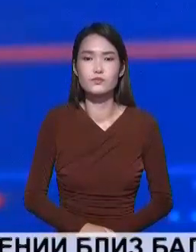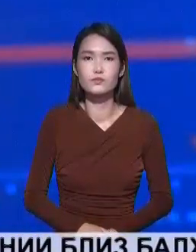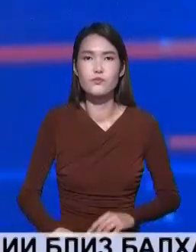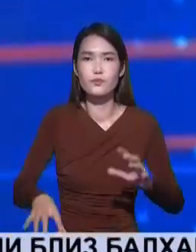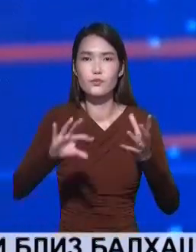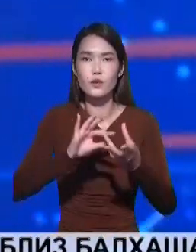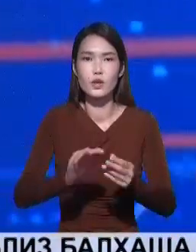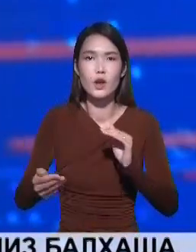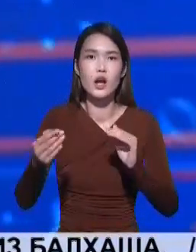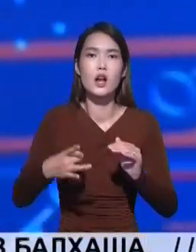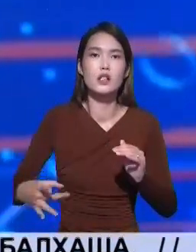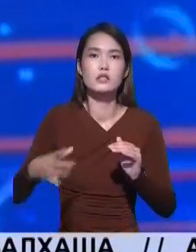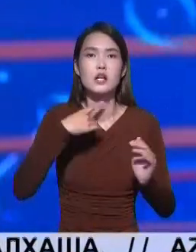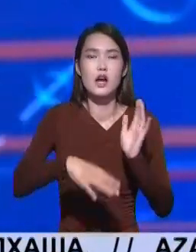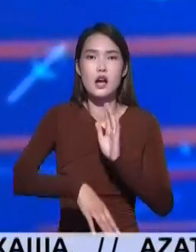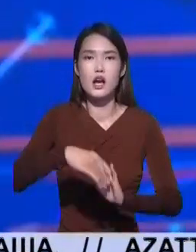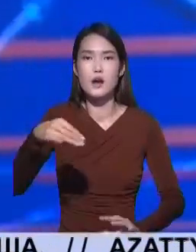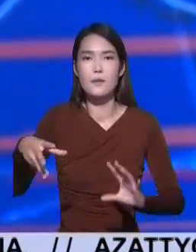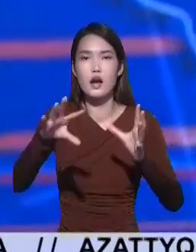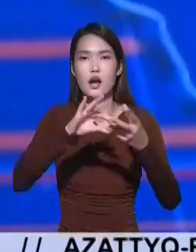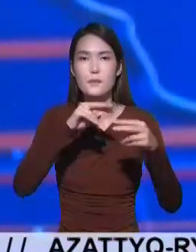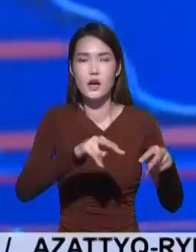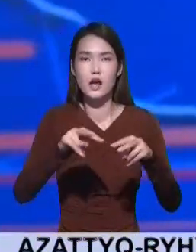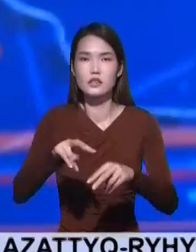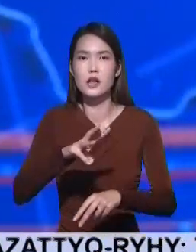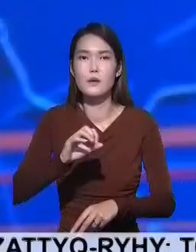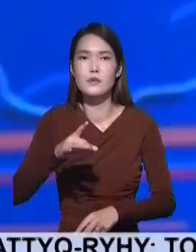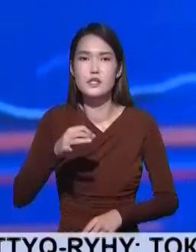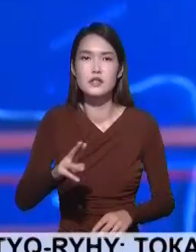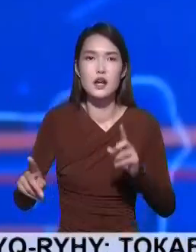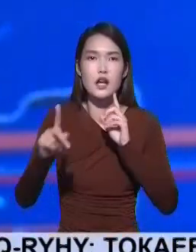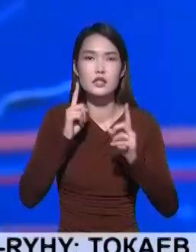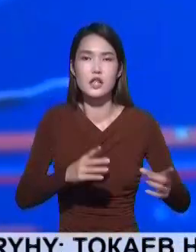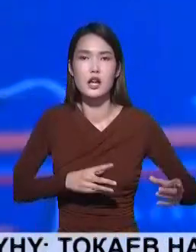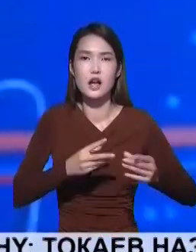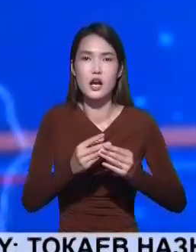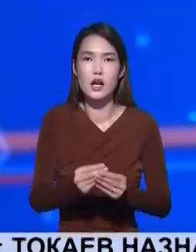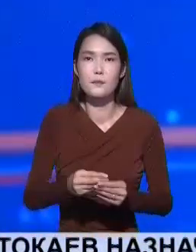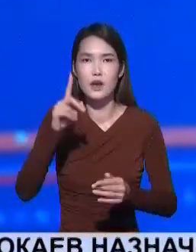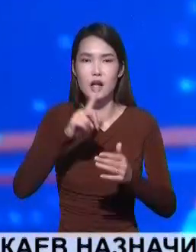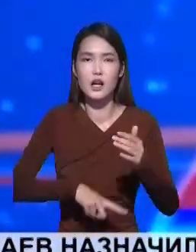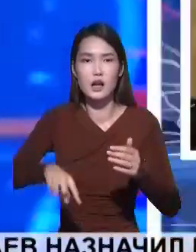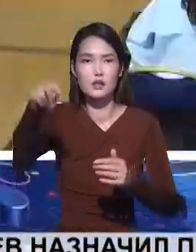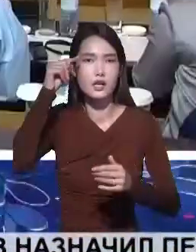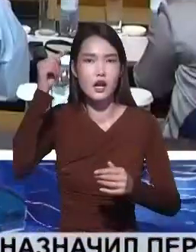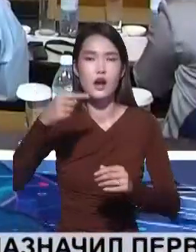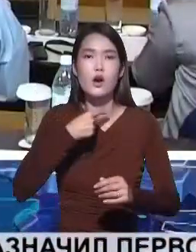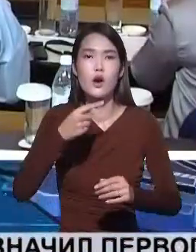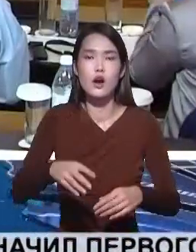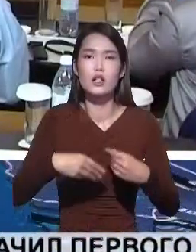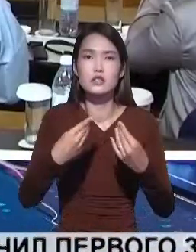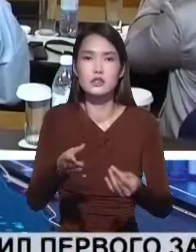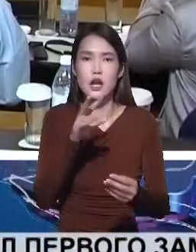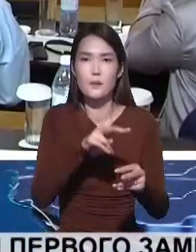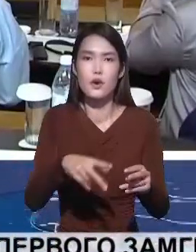итоги прошедшего республиканского референдума подвели и Наблюдатели от миссии совещания по взаимодействию и мерам доверия в Азии голосование состоялось